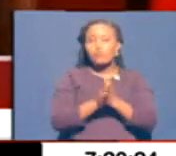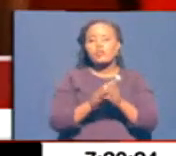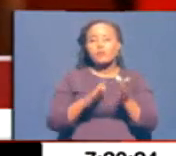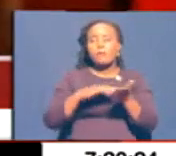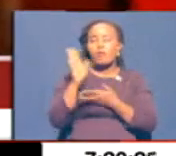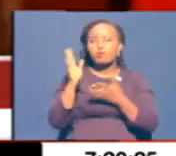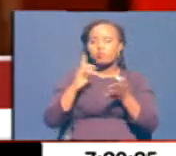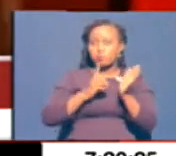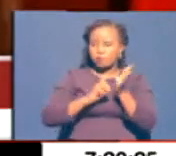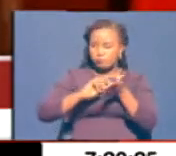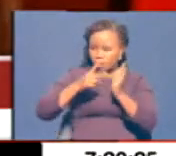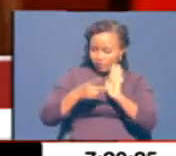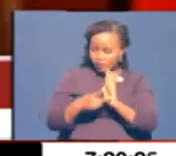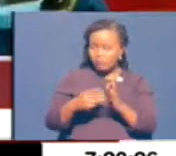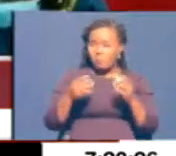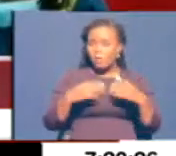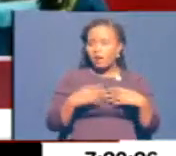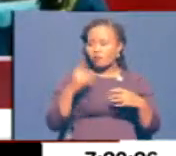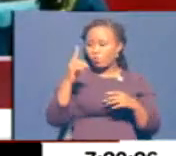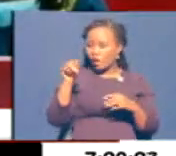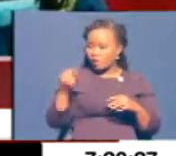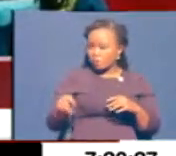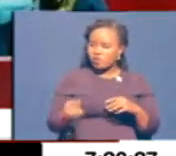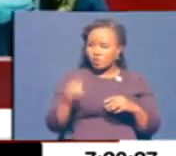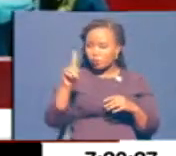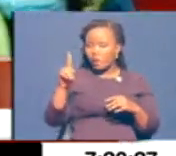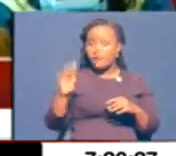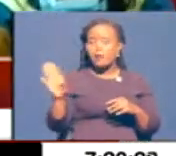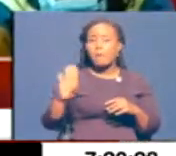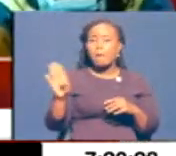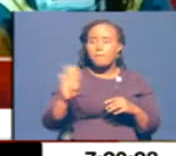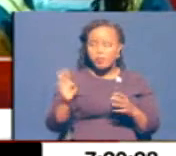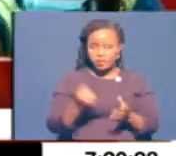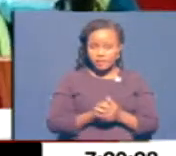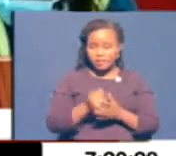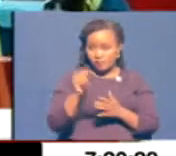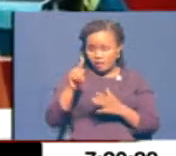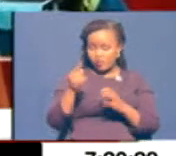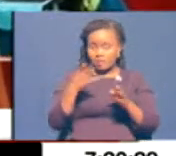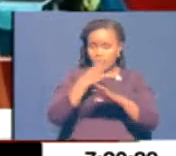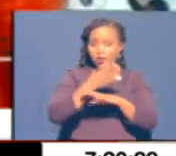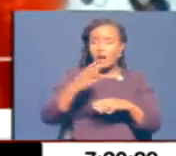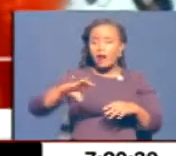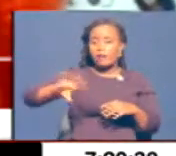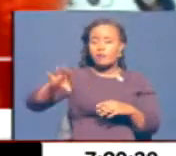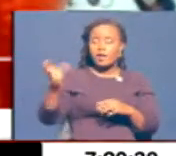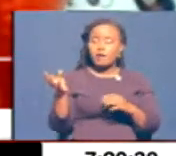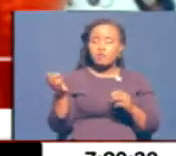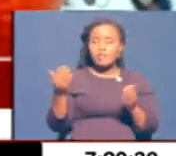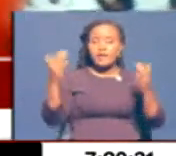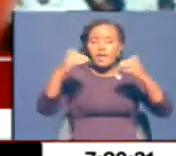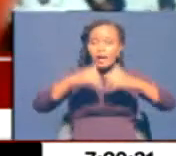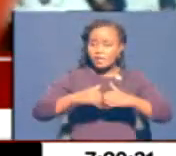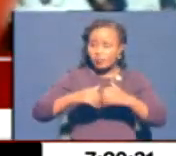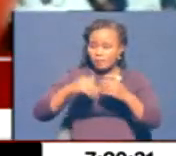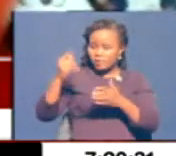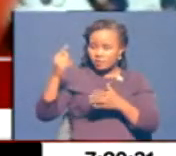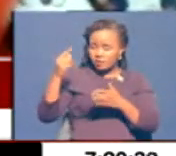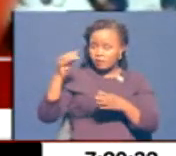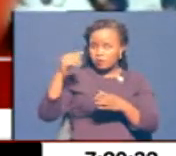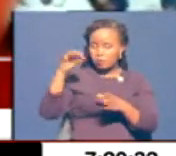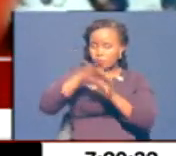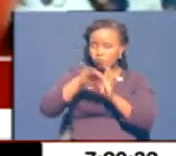za dhamani ya shilingi bilioni 1.1. Hii ni baada ya bunge la kaunti hiyo kupiga kura ya kuidhinisha mauzo ya hati hizo za